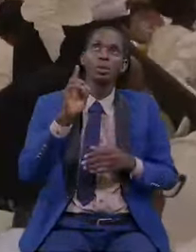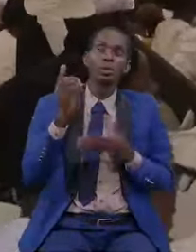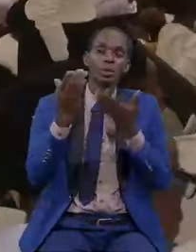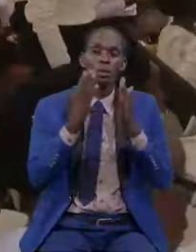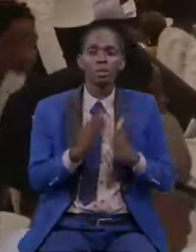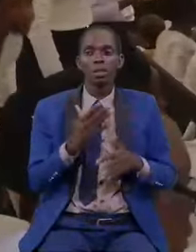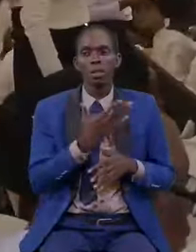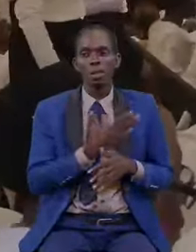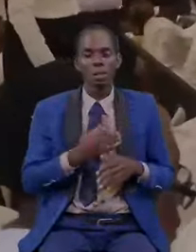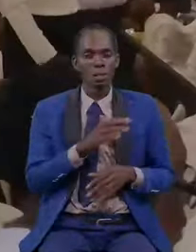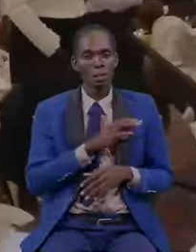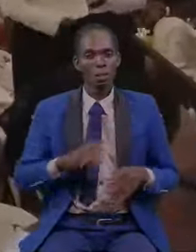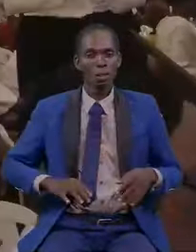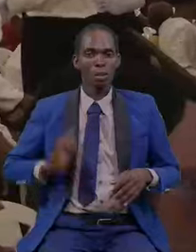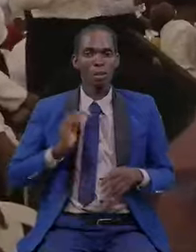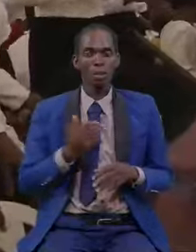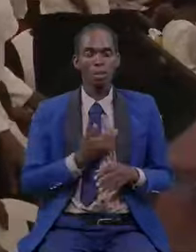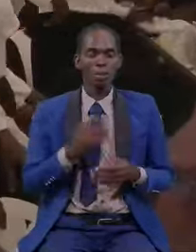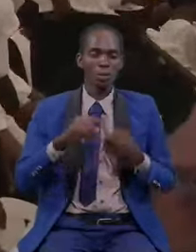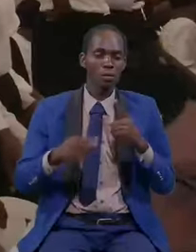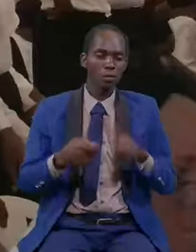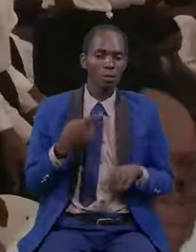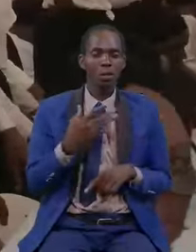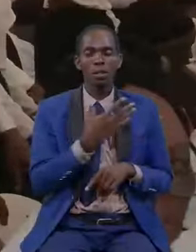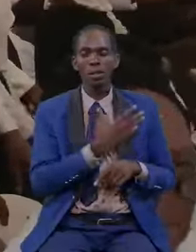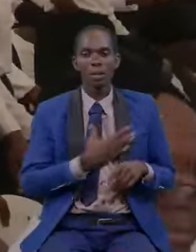l'ami et le précurseur, et que le Seigneur